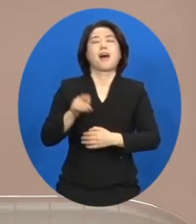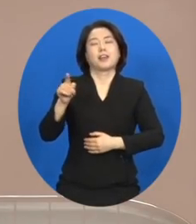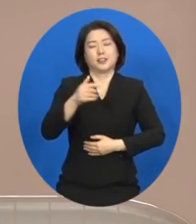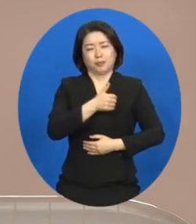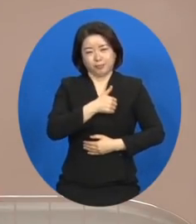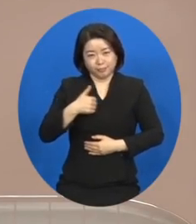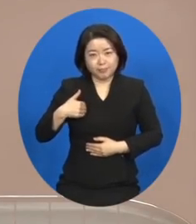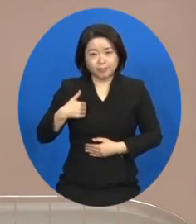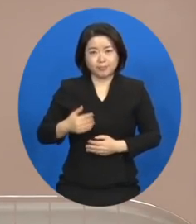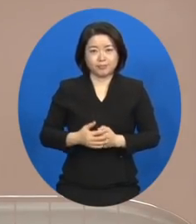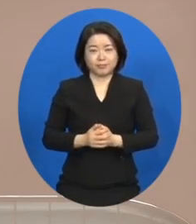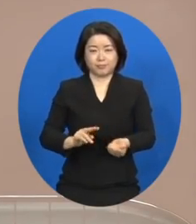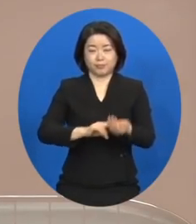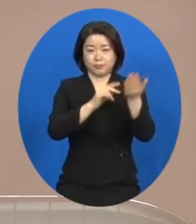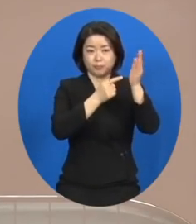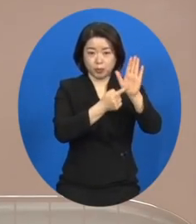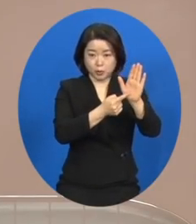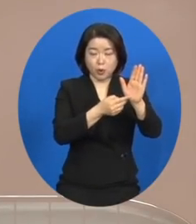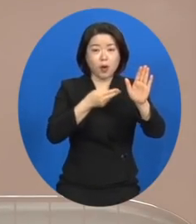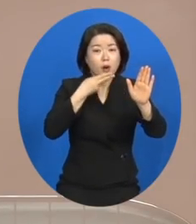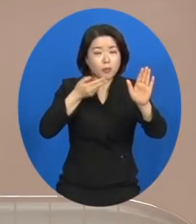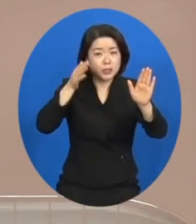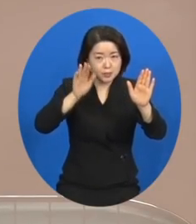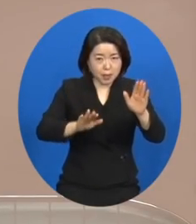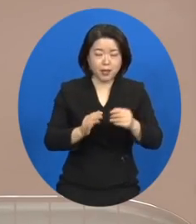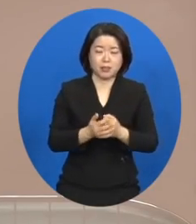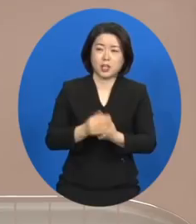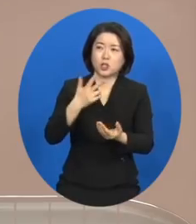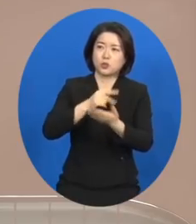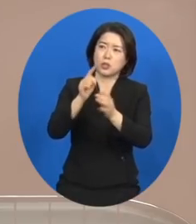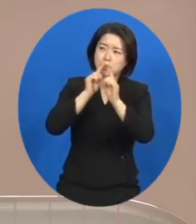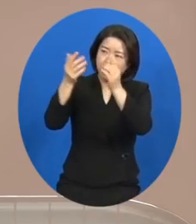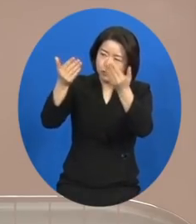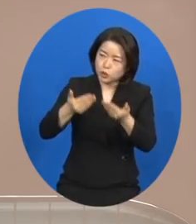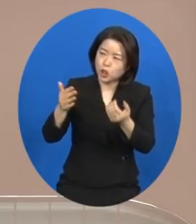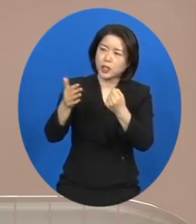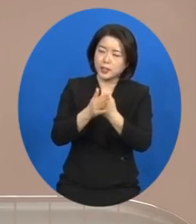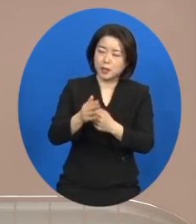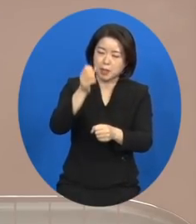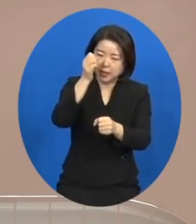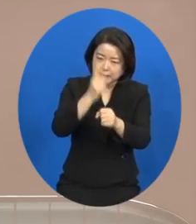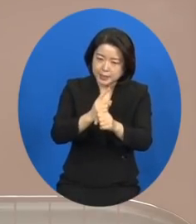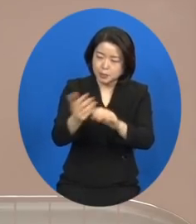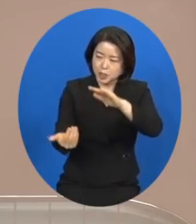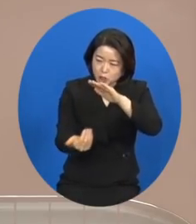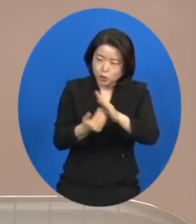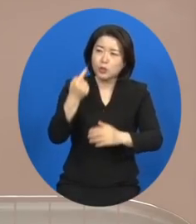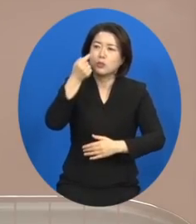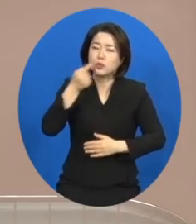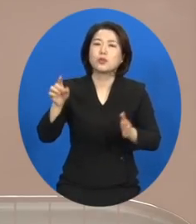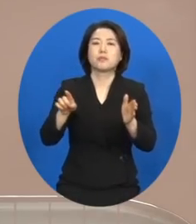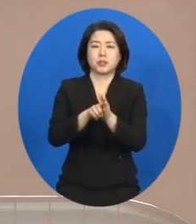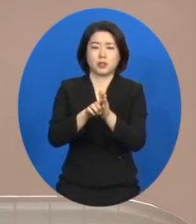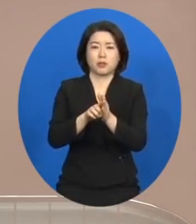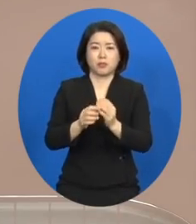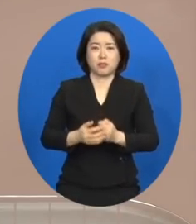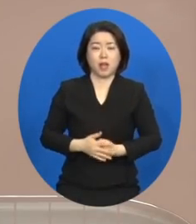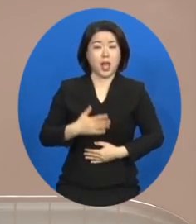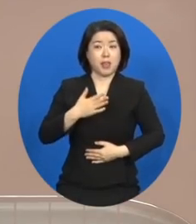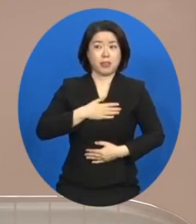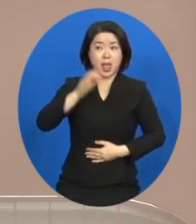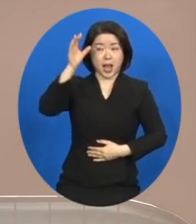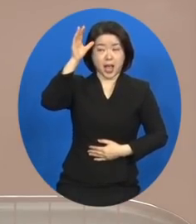충분합니다. 표적이 설령 없을지라도 주님 말씀하셨으니 이미 된 줄로 믿습니다. 설령 내가 기대한